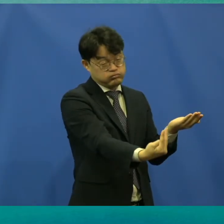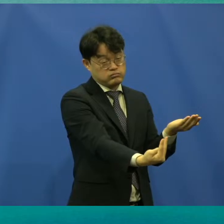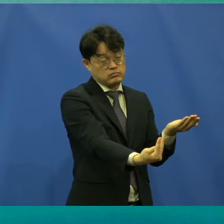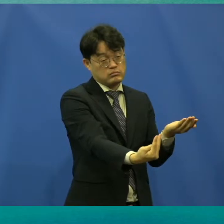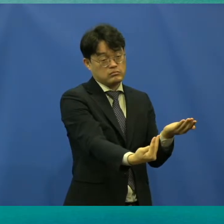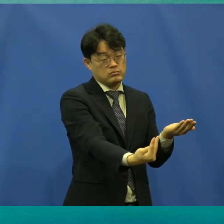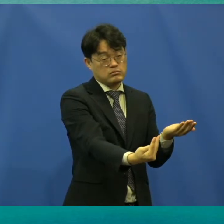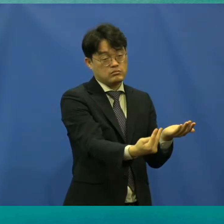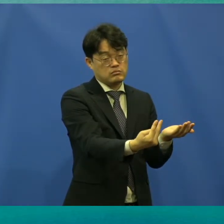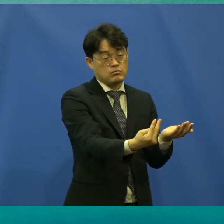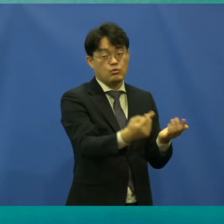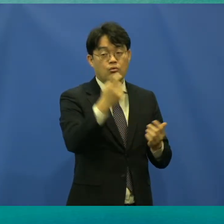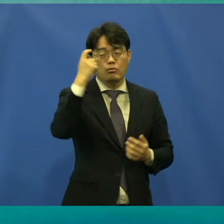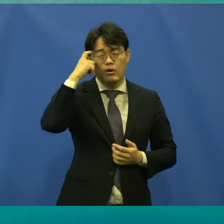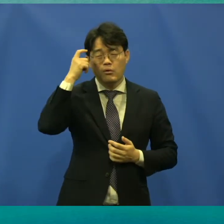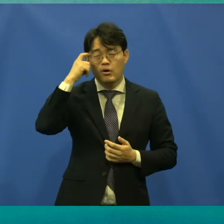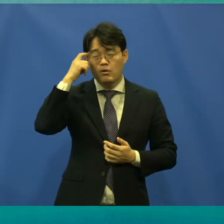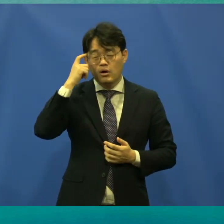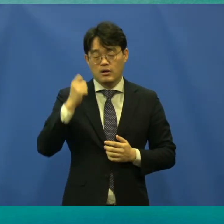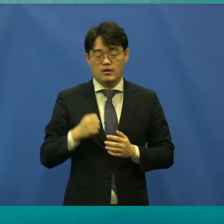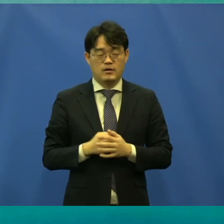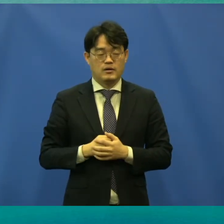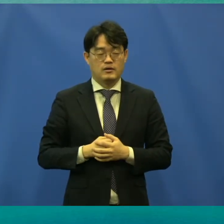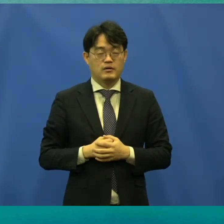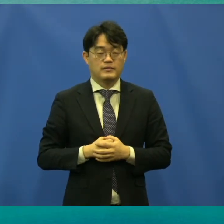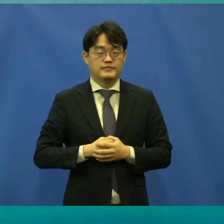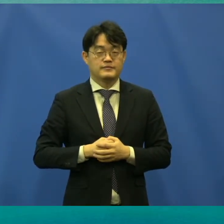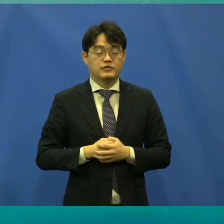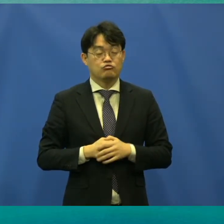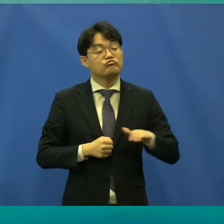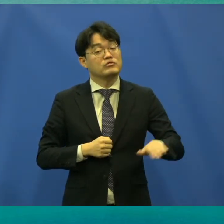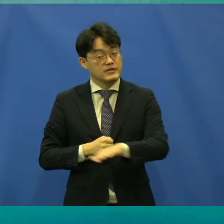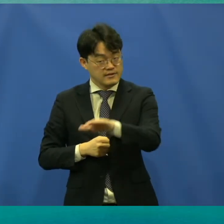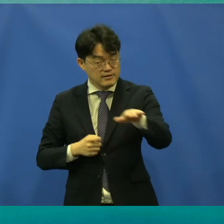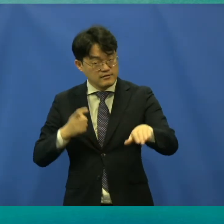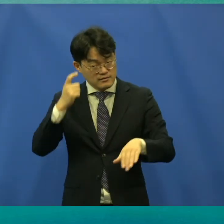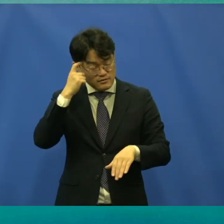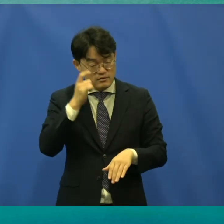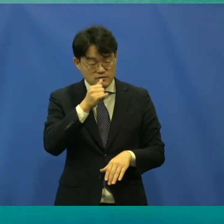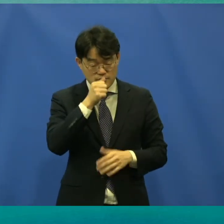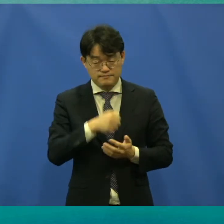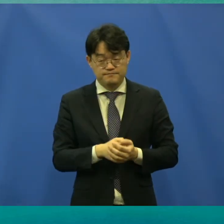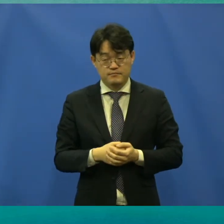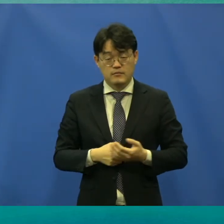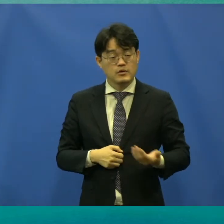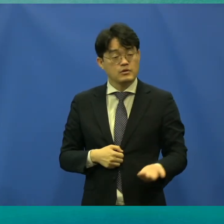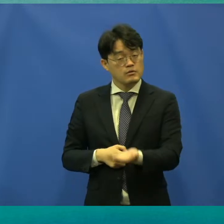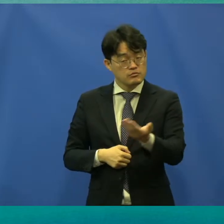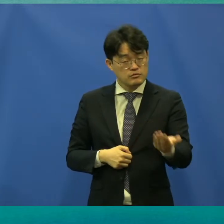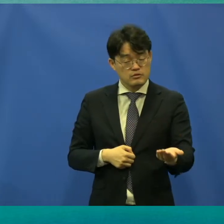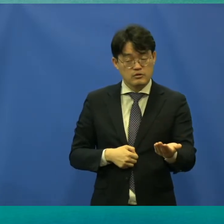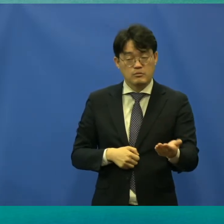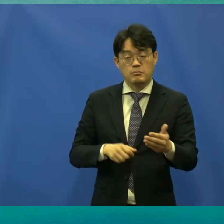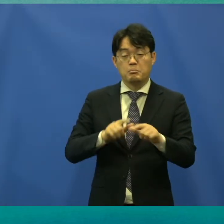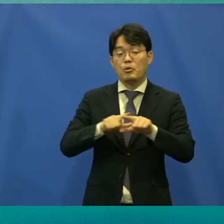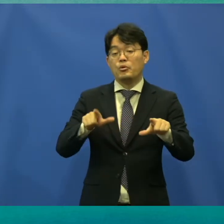여러분, 우리는 하나님에 대한 피의식이 있습니다. 하나님은 분노하시고 불을 내리시는 분.